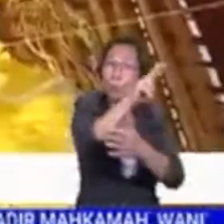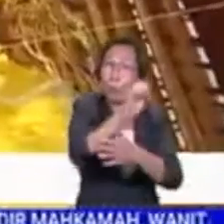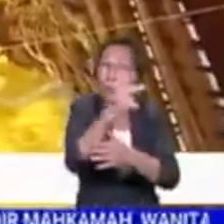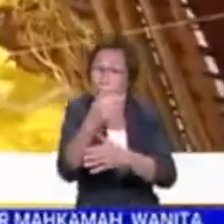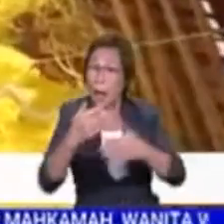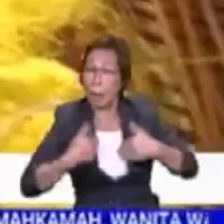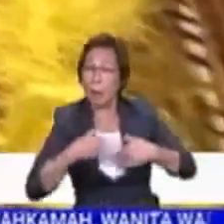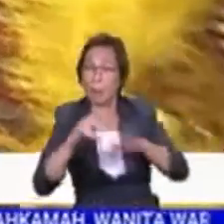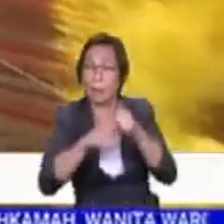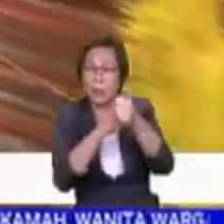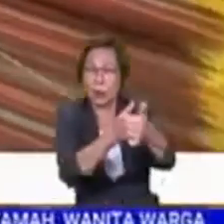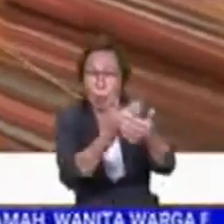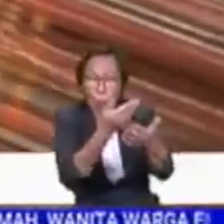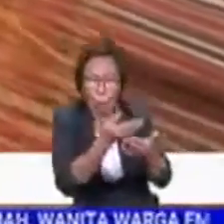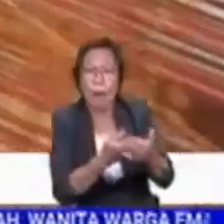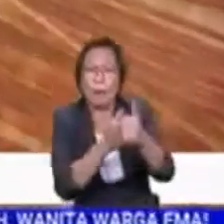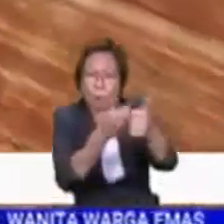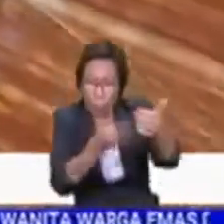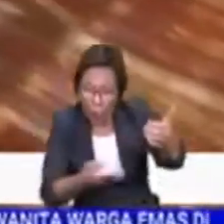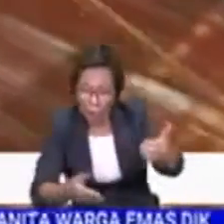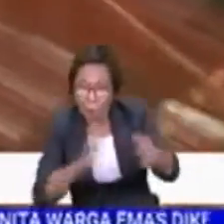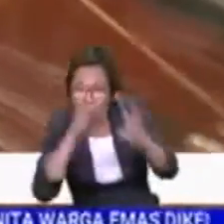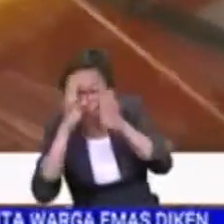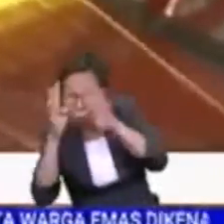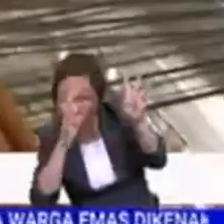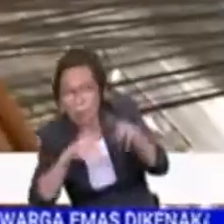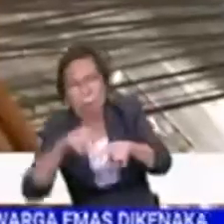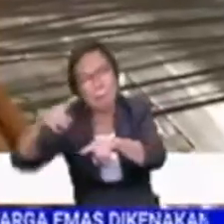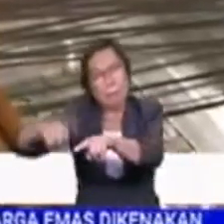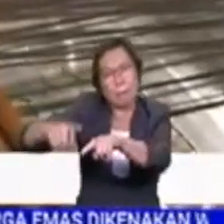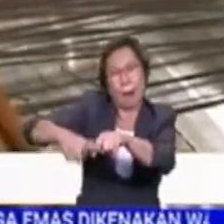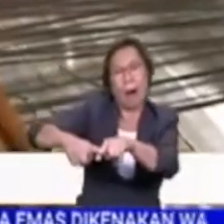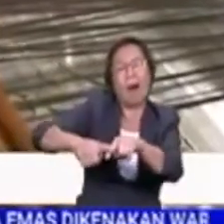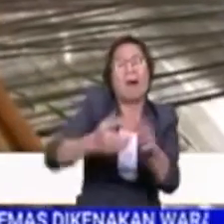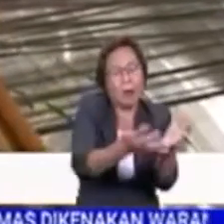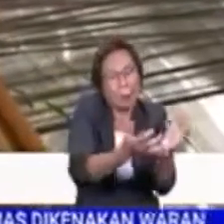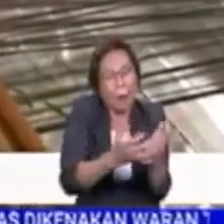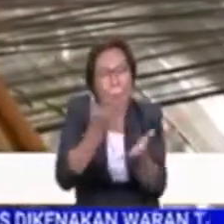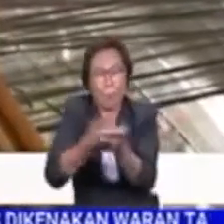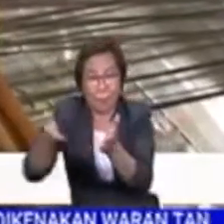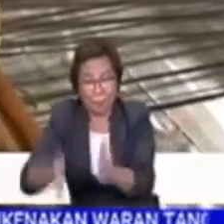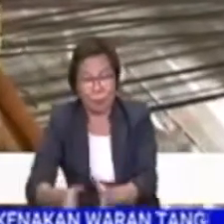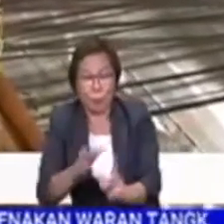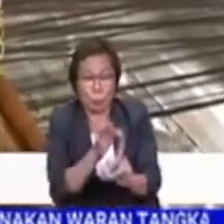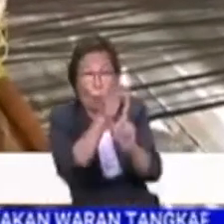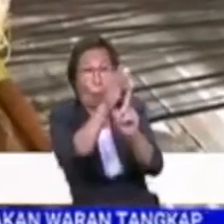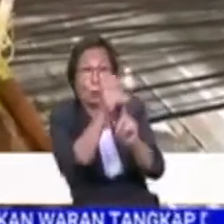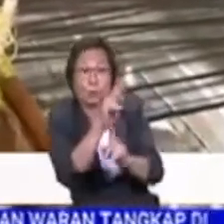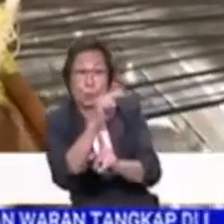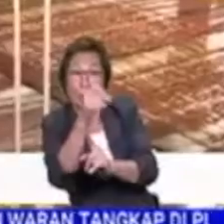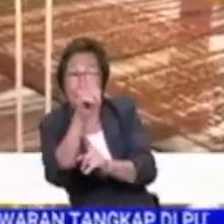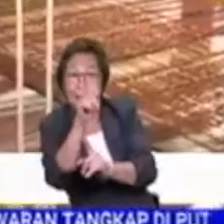RM20,000 berdasarkan bahan mentah dan reka bentuk yang digunakan bergantung kepada permintaan pelanggan. Namun keunikan songket